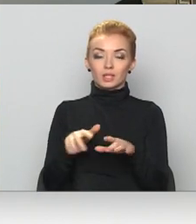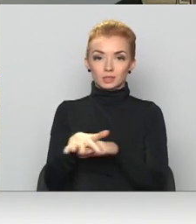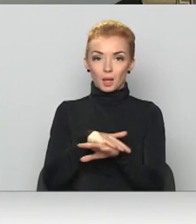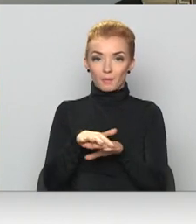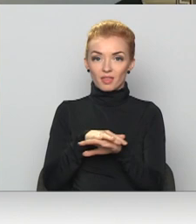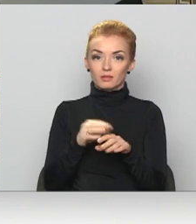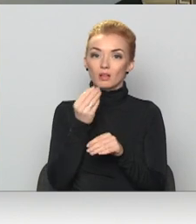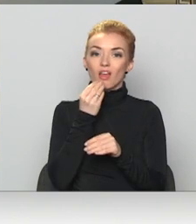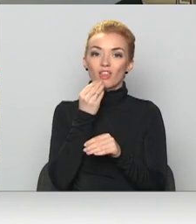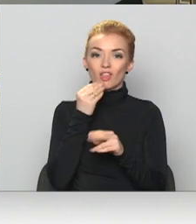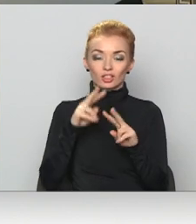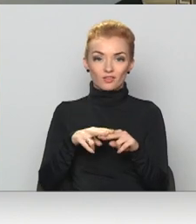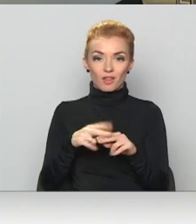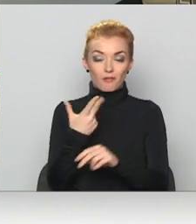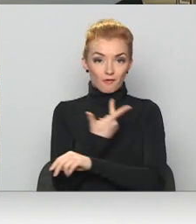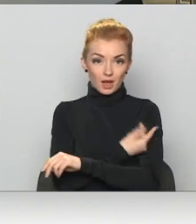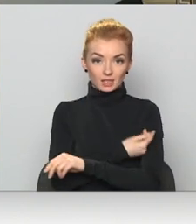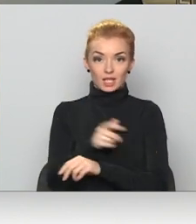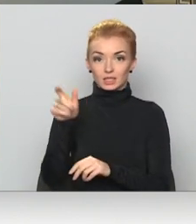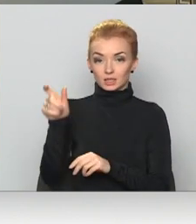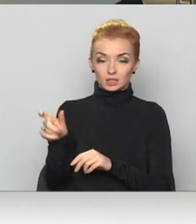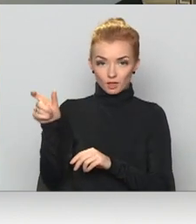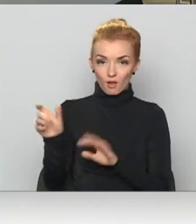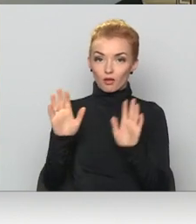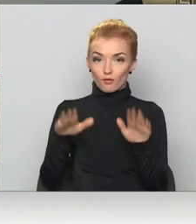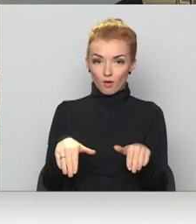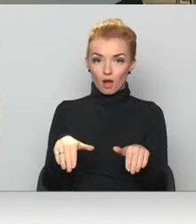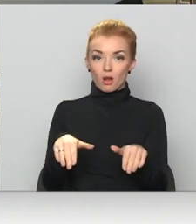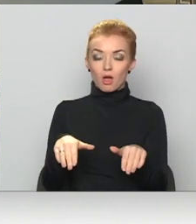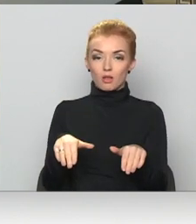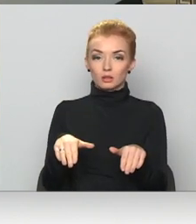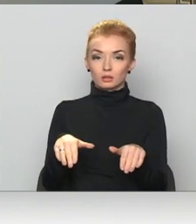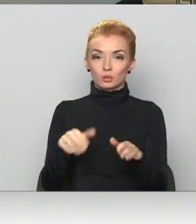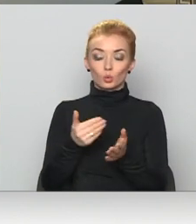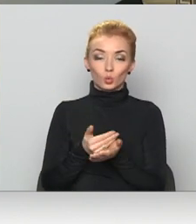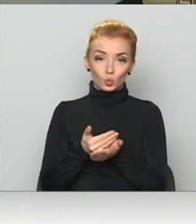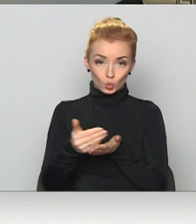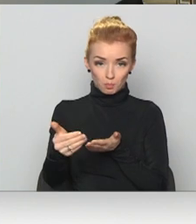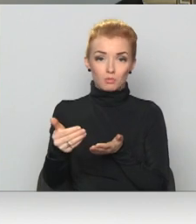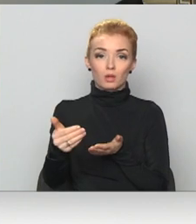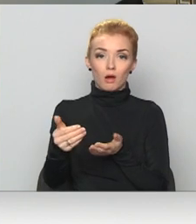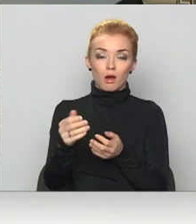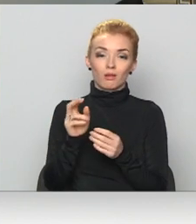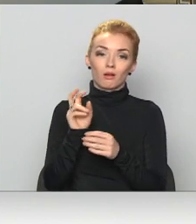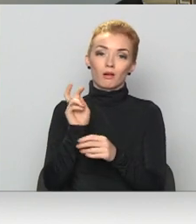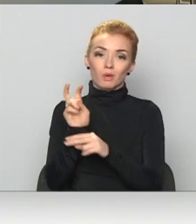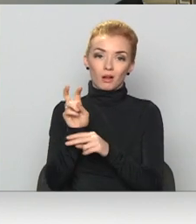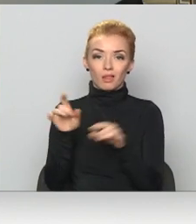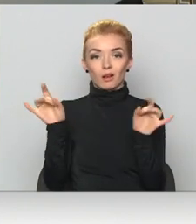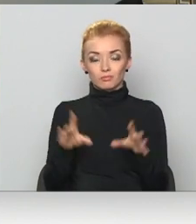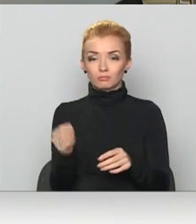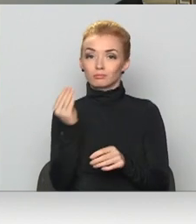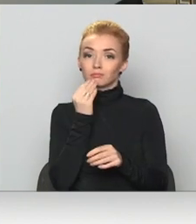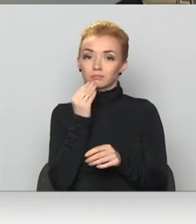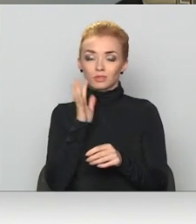sabiedrisko ēdināšanu. Tātad vakcinētie iedzīvotāji, viņi varēs arī turpmāk ieturēt maltīti kādā restorānā